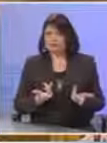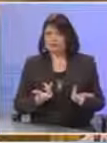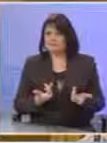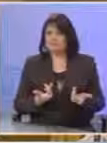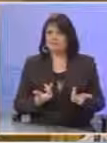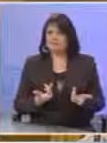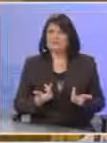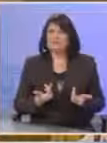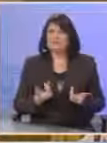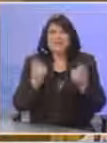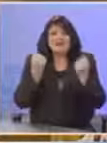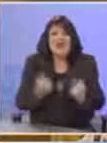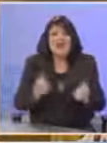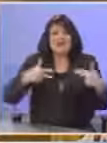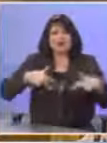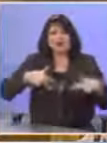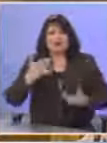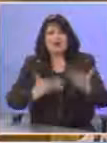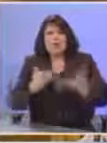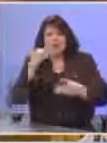Είναι ψύχο, επιβαρύνεται τον προϋπολογισμό.